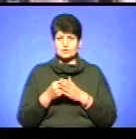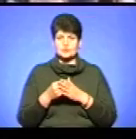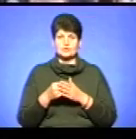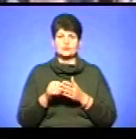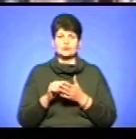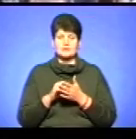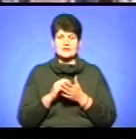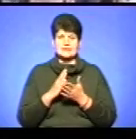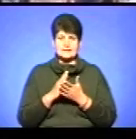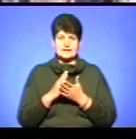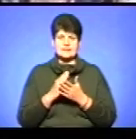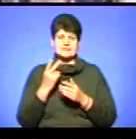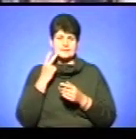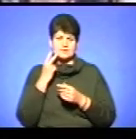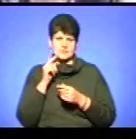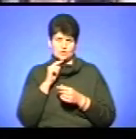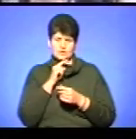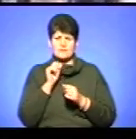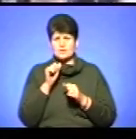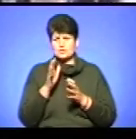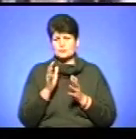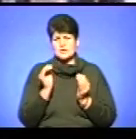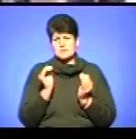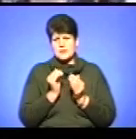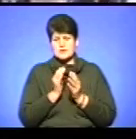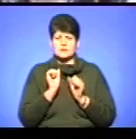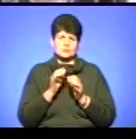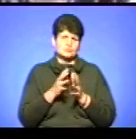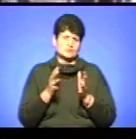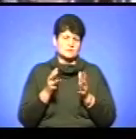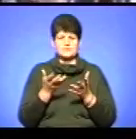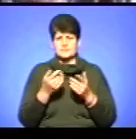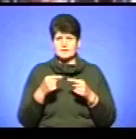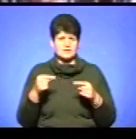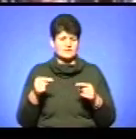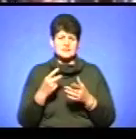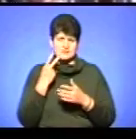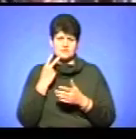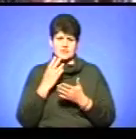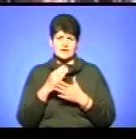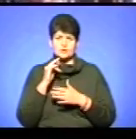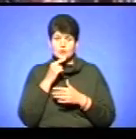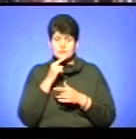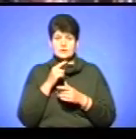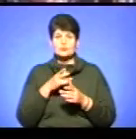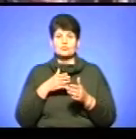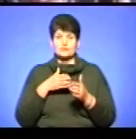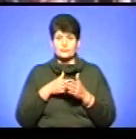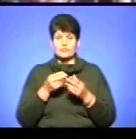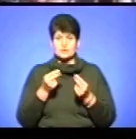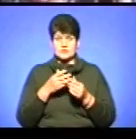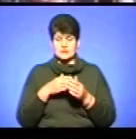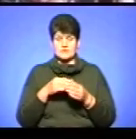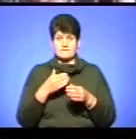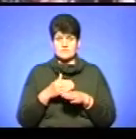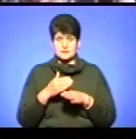є певна сума економії. Вона може бути незначною, але вона переважно завжди є. Тому ми впевнені, що в межах тих коштів, які виділені, тих коштів